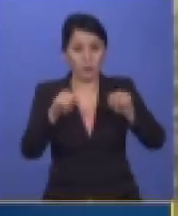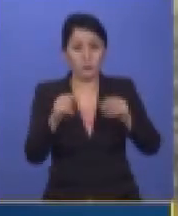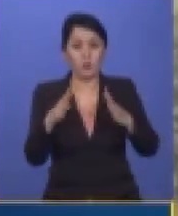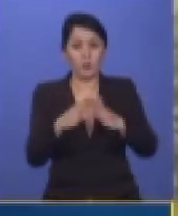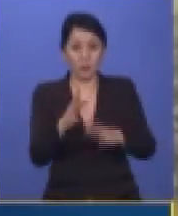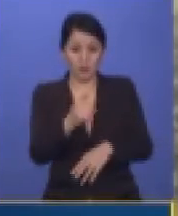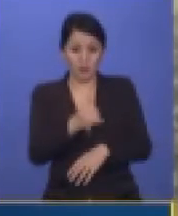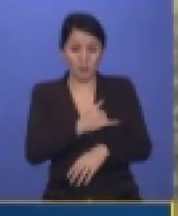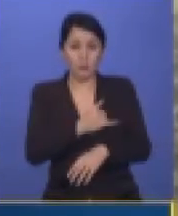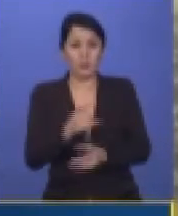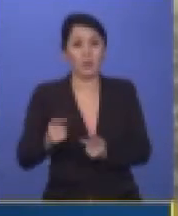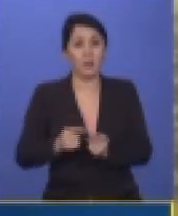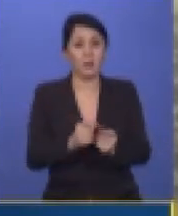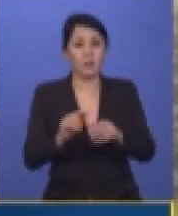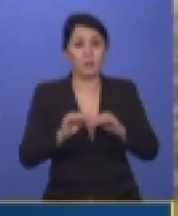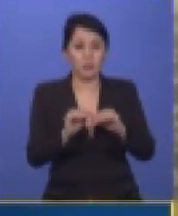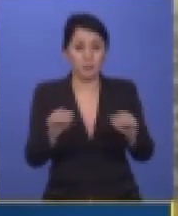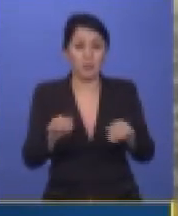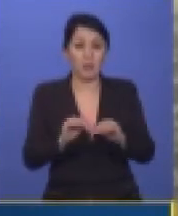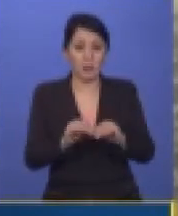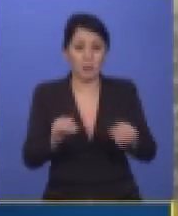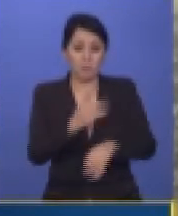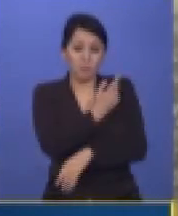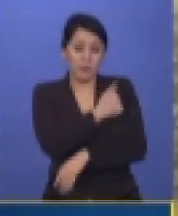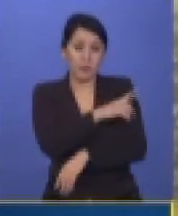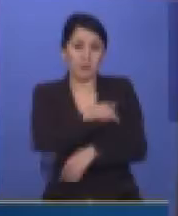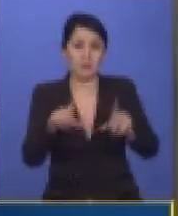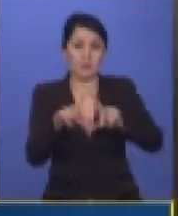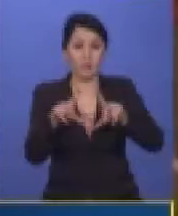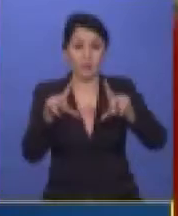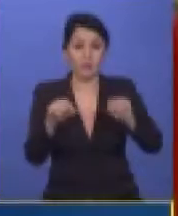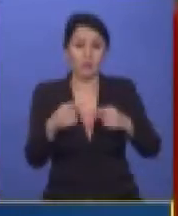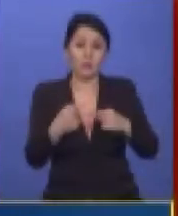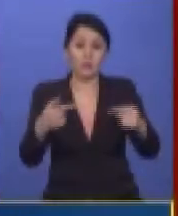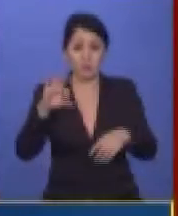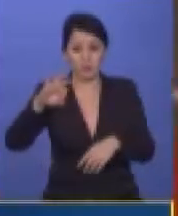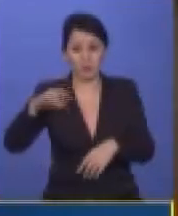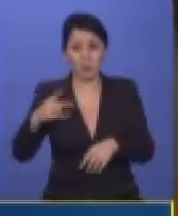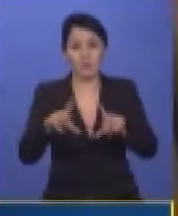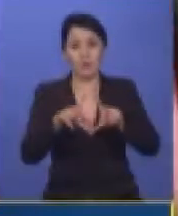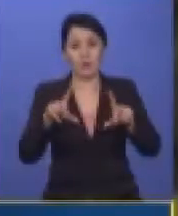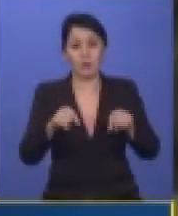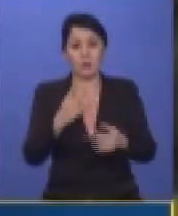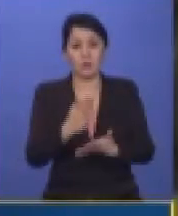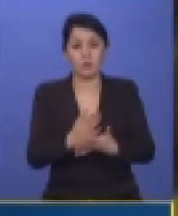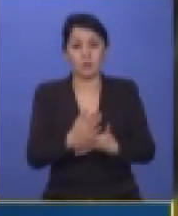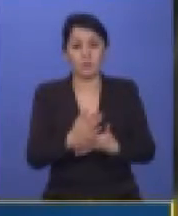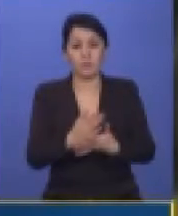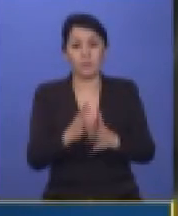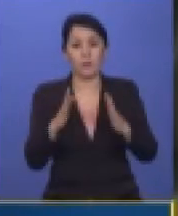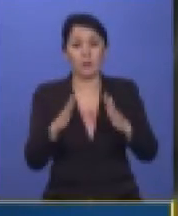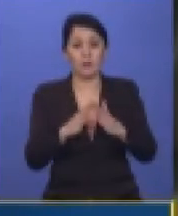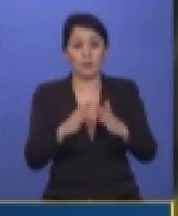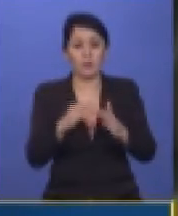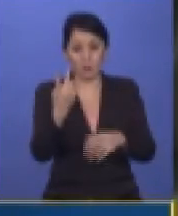культуры. Построены хоккейный корт, бассейн, детские сады, фельдшерско-акушерский пункт и другие социально значимые объекты. По жилью в этом